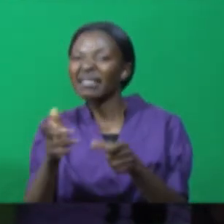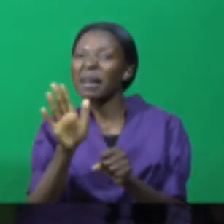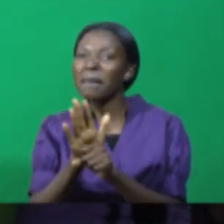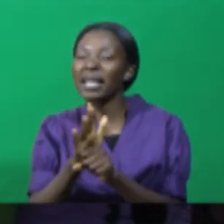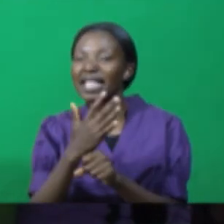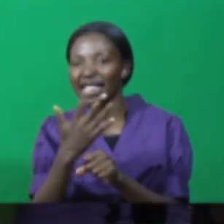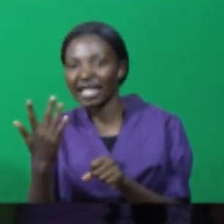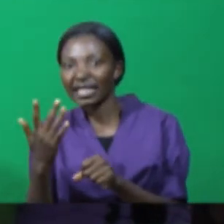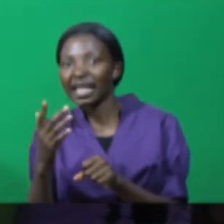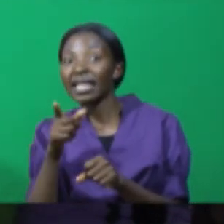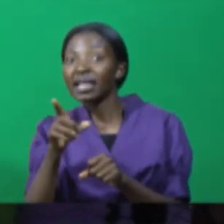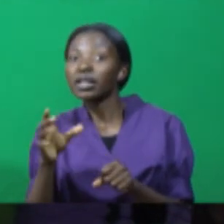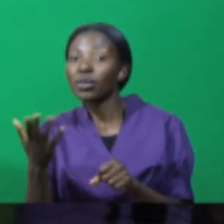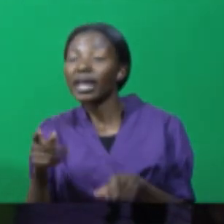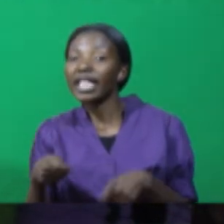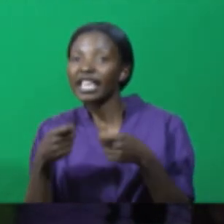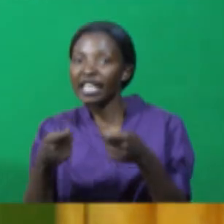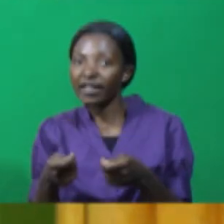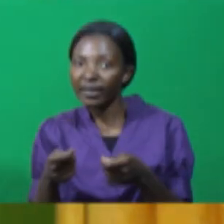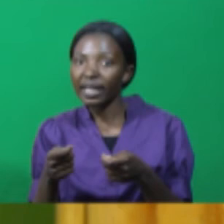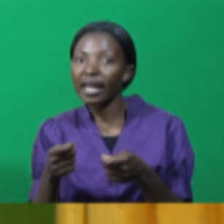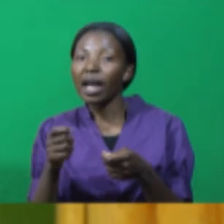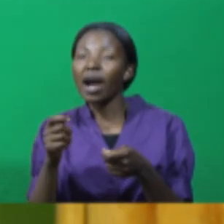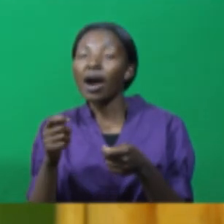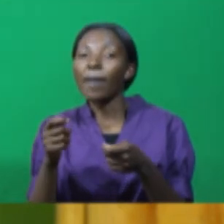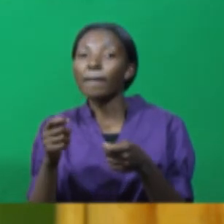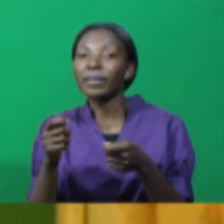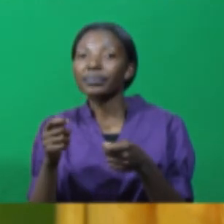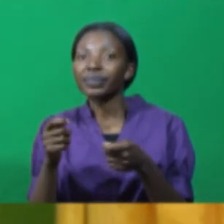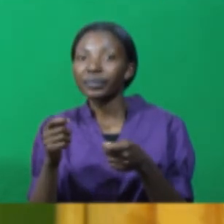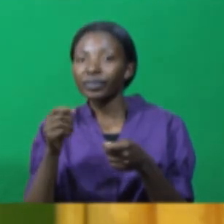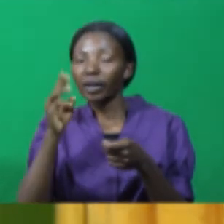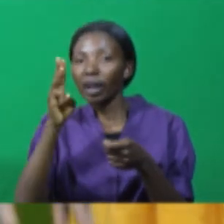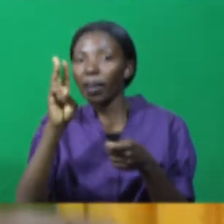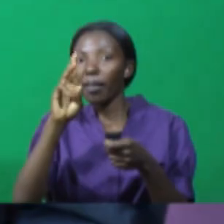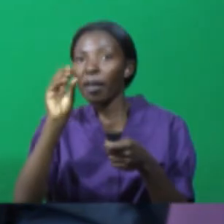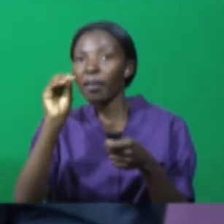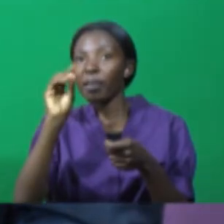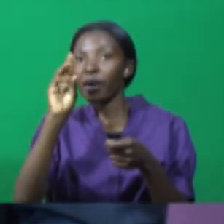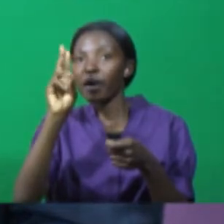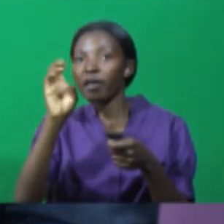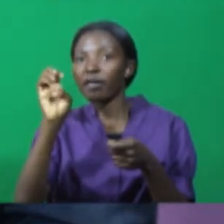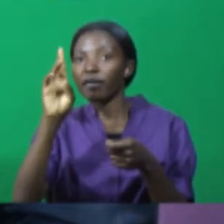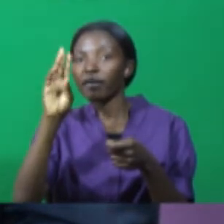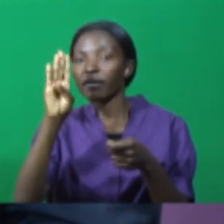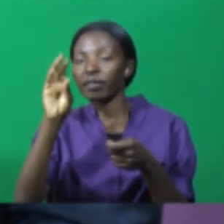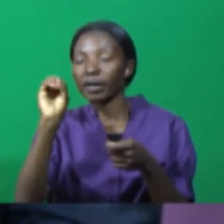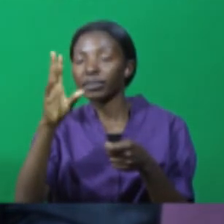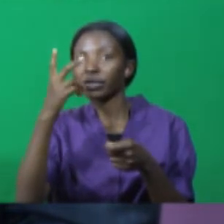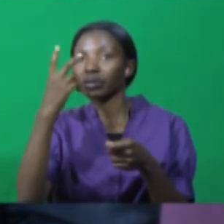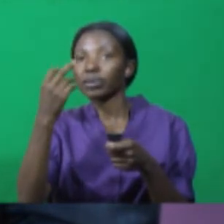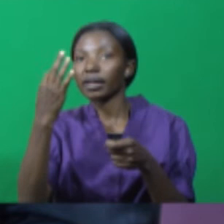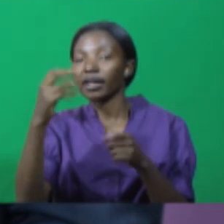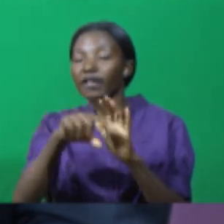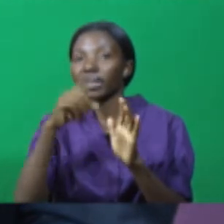kuti vapiwe unoziva kuti chii. Zvireva anodaro pa 21 pa verse ya 1 ka. Memandi pavhesiyo ndakaibata. Alright. 021 verse 1.